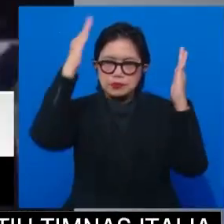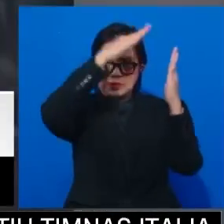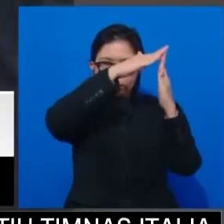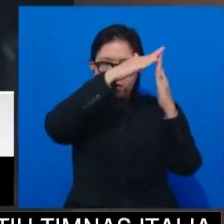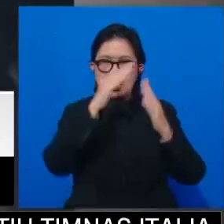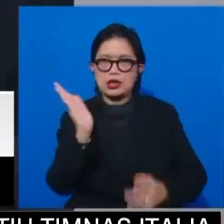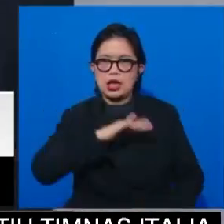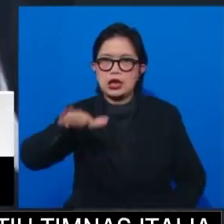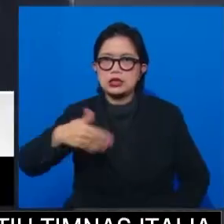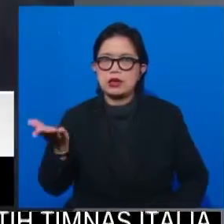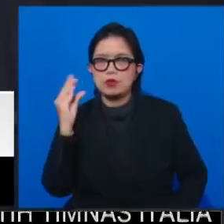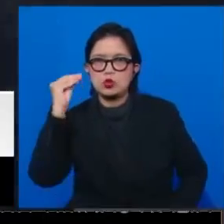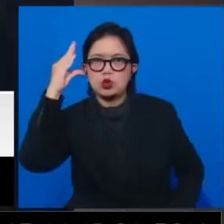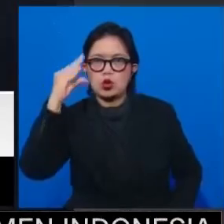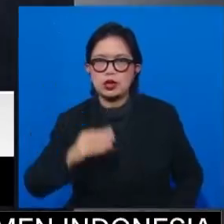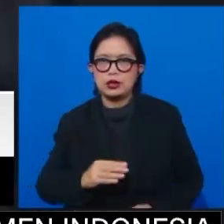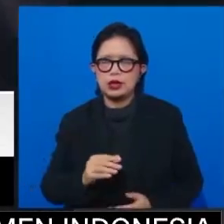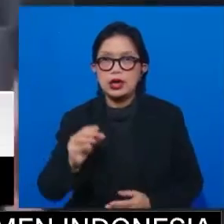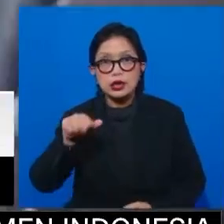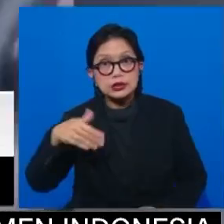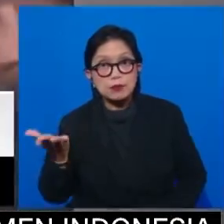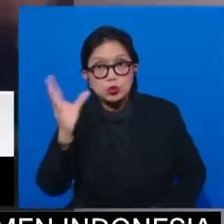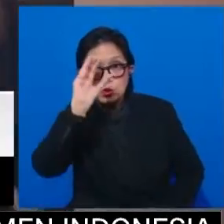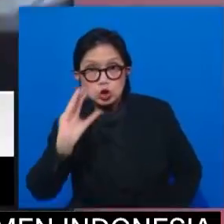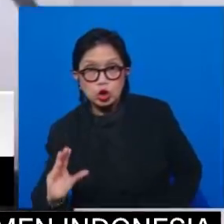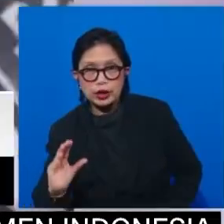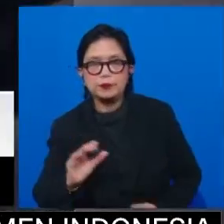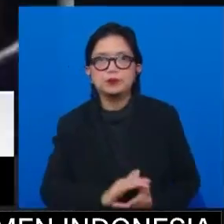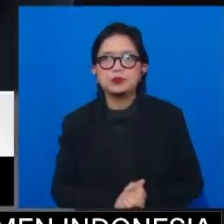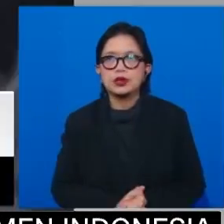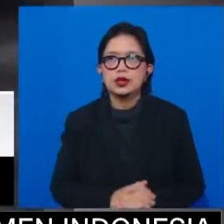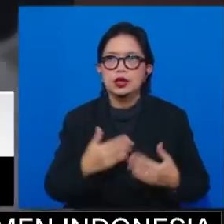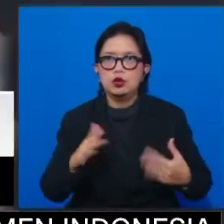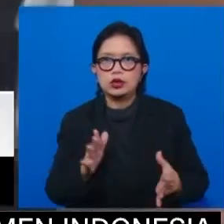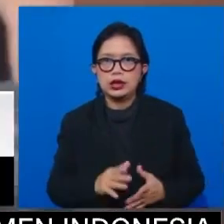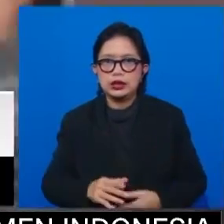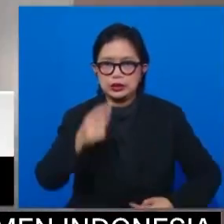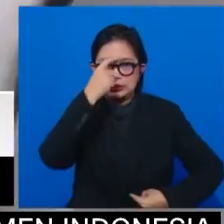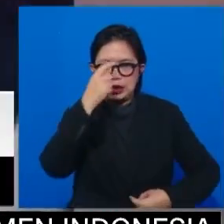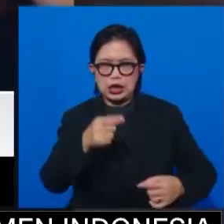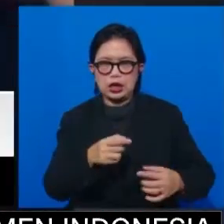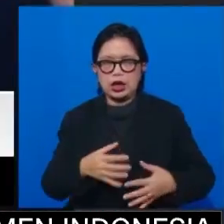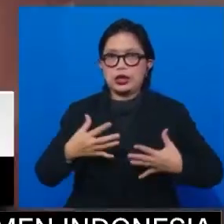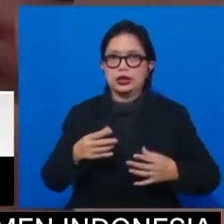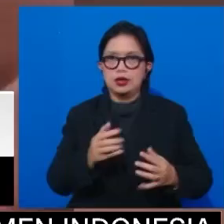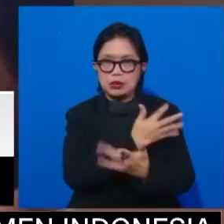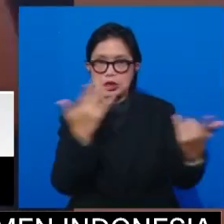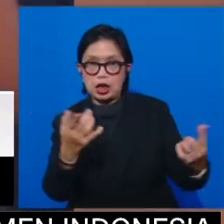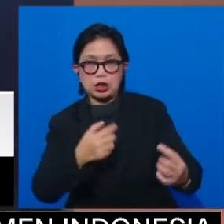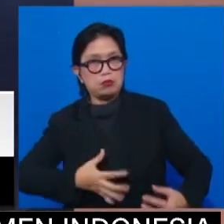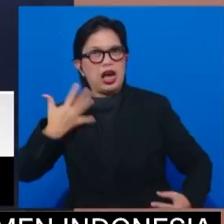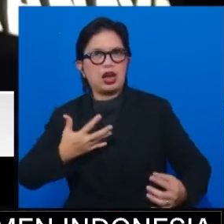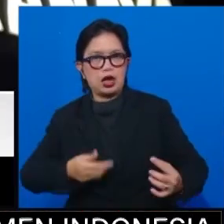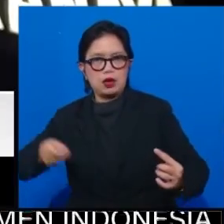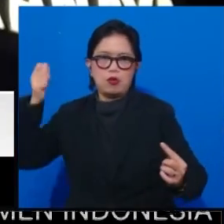Sabtu sore. Massa yang marah bahkan memukul tersangka dengan helm. Aparat Polsek Biringkanaya yang tiba